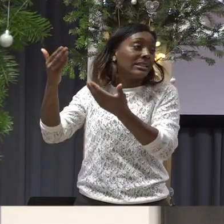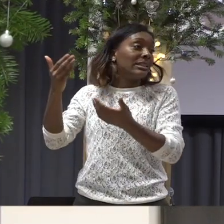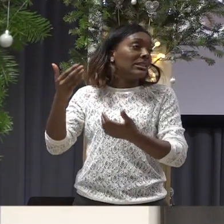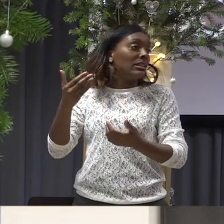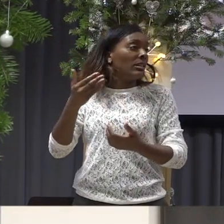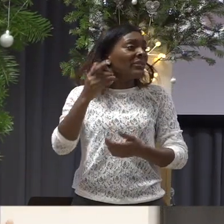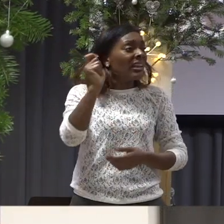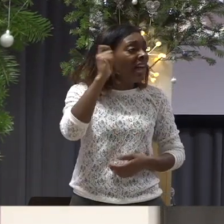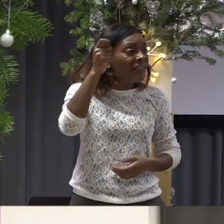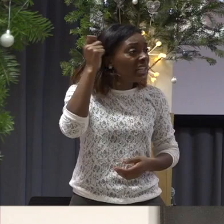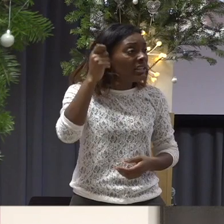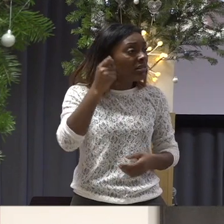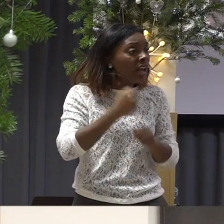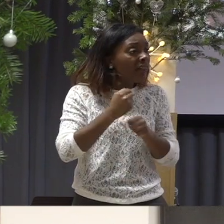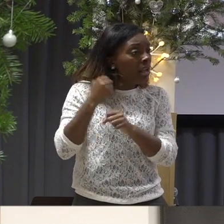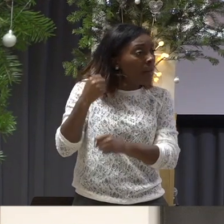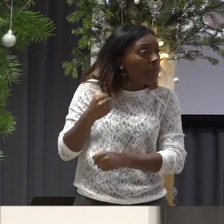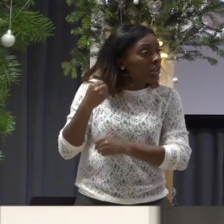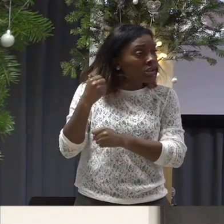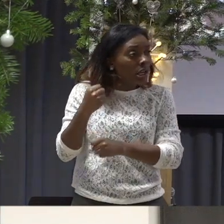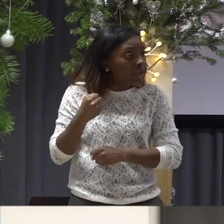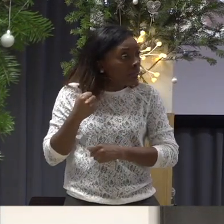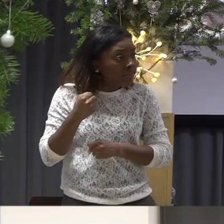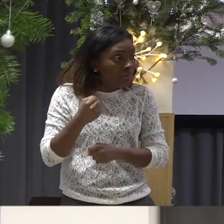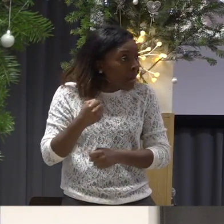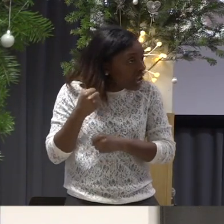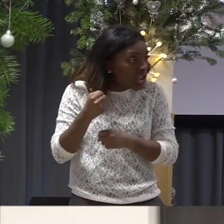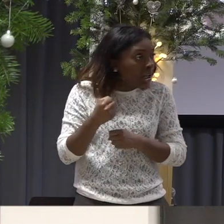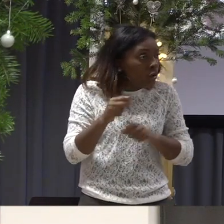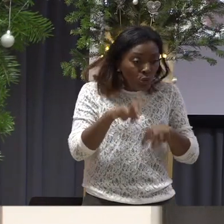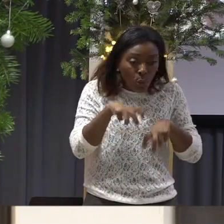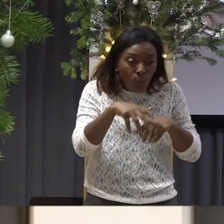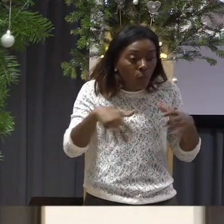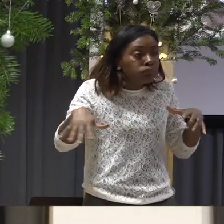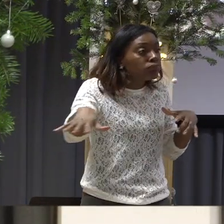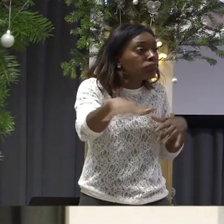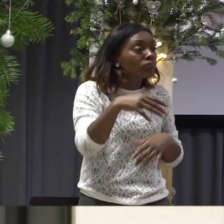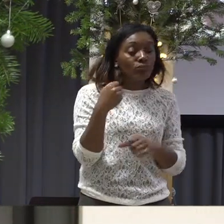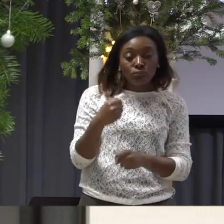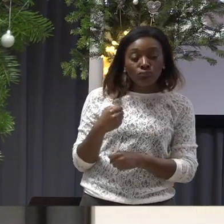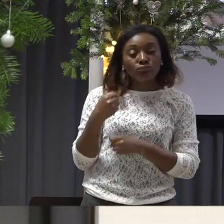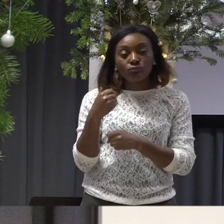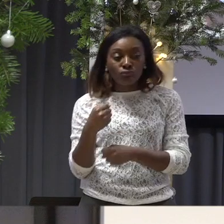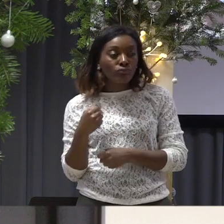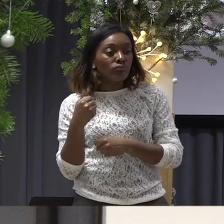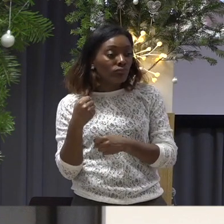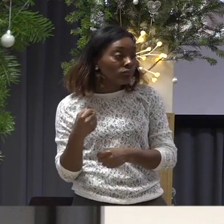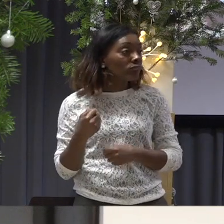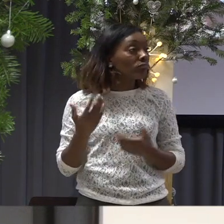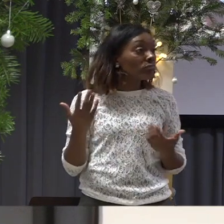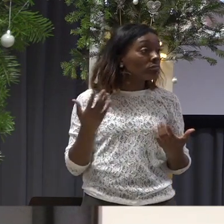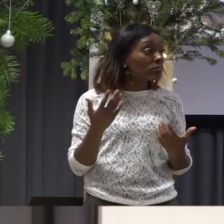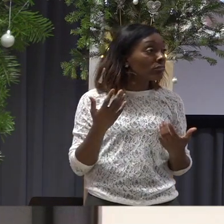champ, calme, s'occupant du troupeau, et pourtant il y avait une grosse discussion de l'autre côté. Hein?